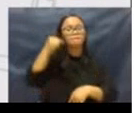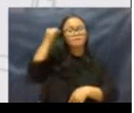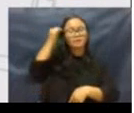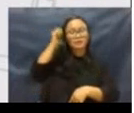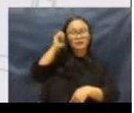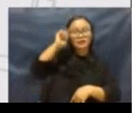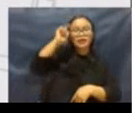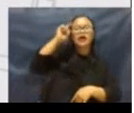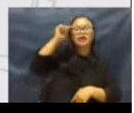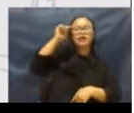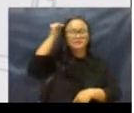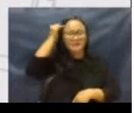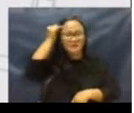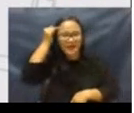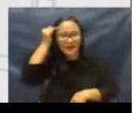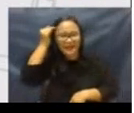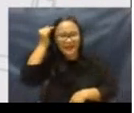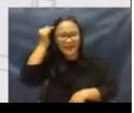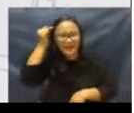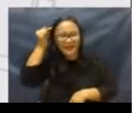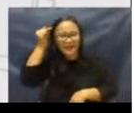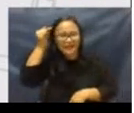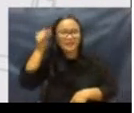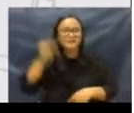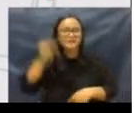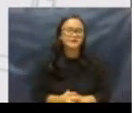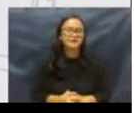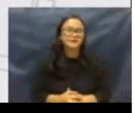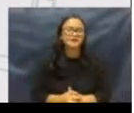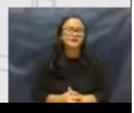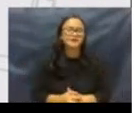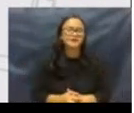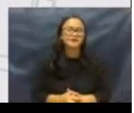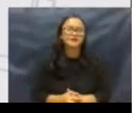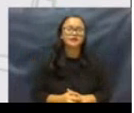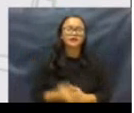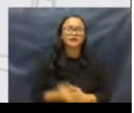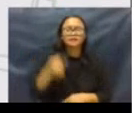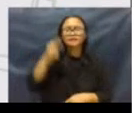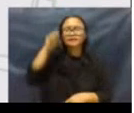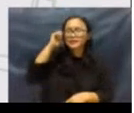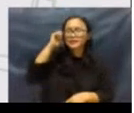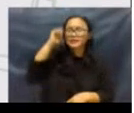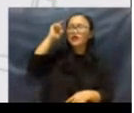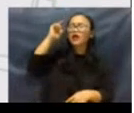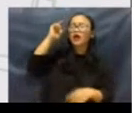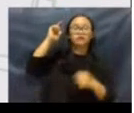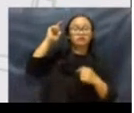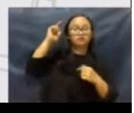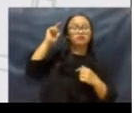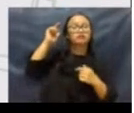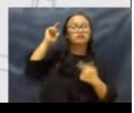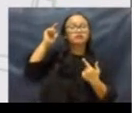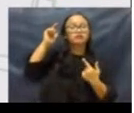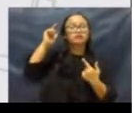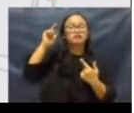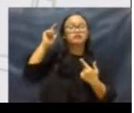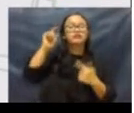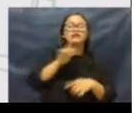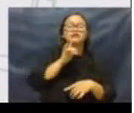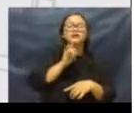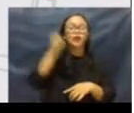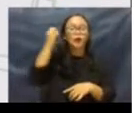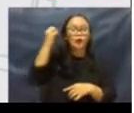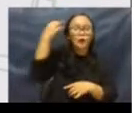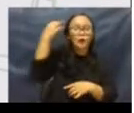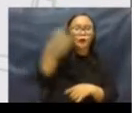dan saya berpikir. Saya sadar ini adalah bagian yang lampu kuning. Saya